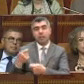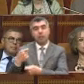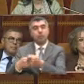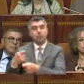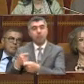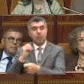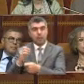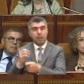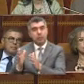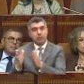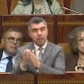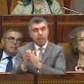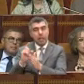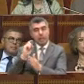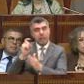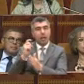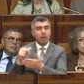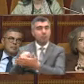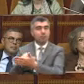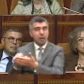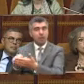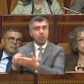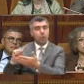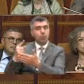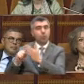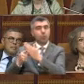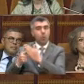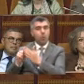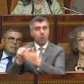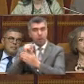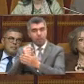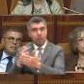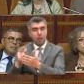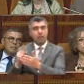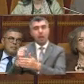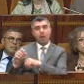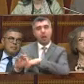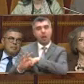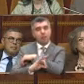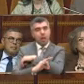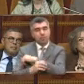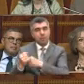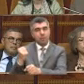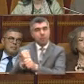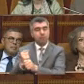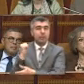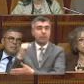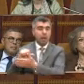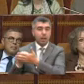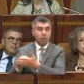الصغير، من حيث انه كيخلص الكرا ديالو، الكهرباء ديالو، ديك العمال البسطاء اللي عنده، الضرائب ديالو.